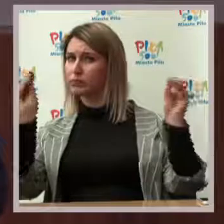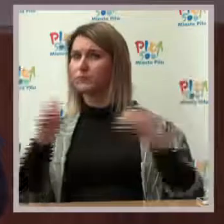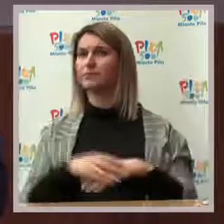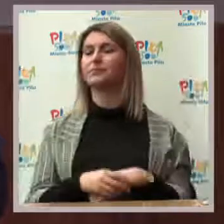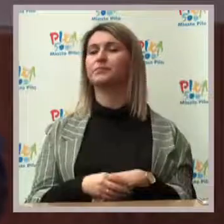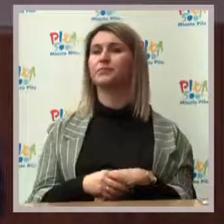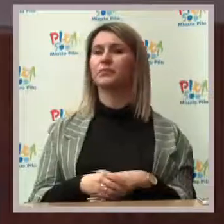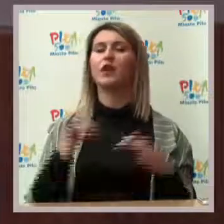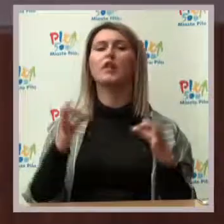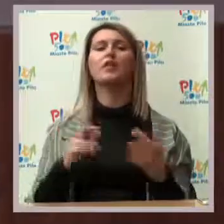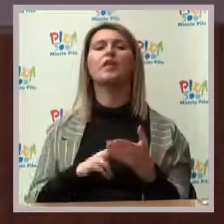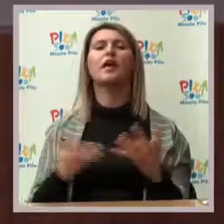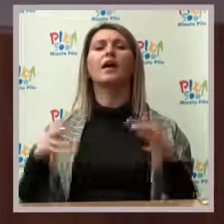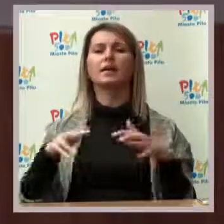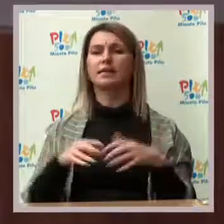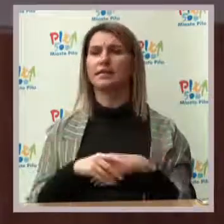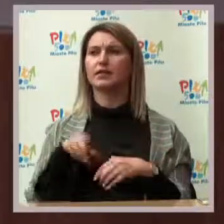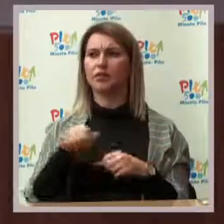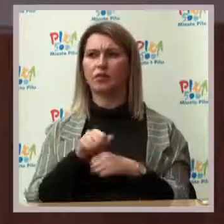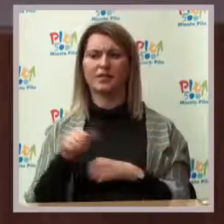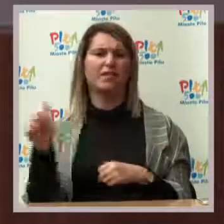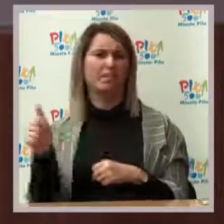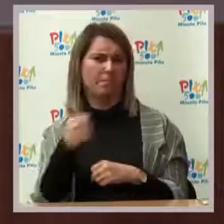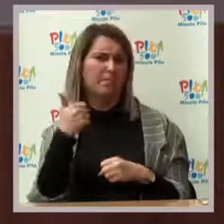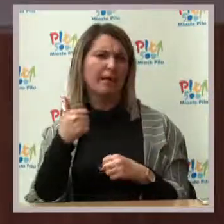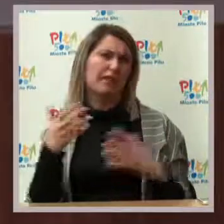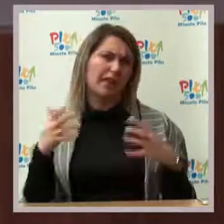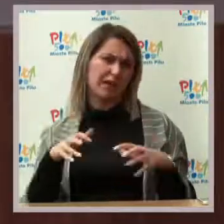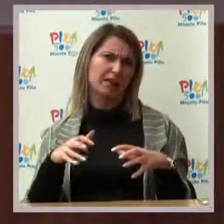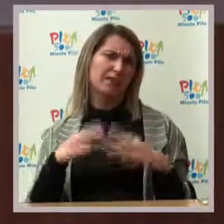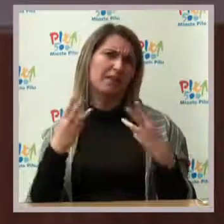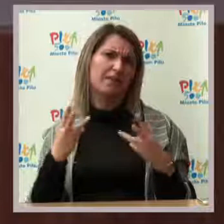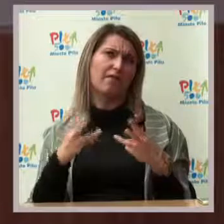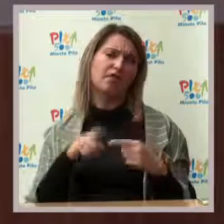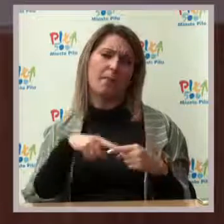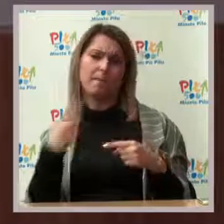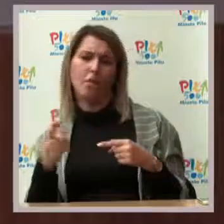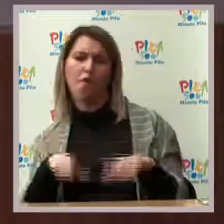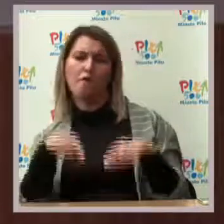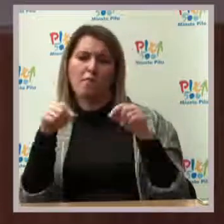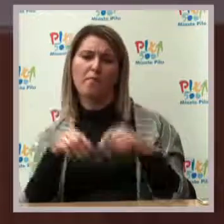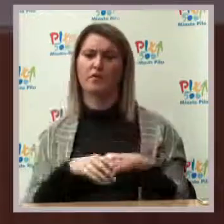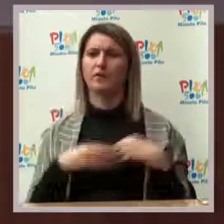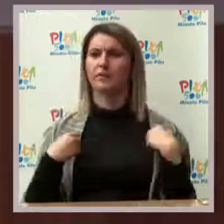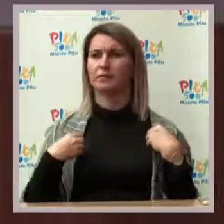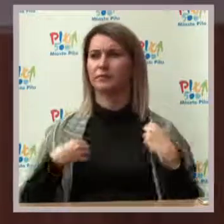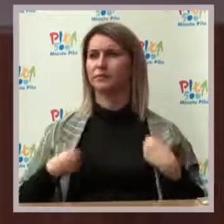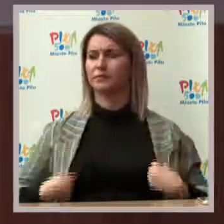Dzisiaj zresztą na sesji, to jest pierwsza sesja taka merytoryczna po wyborach wewnętrznych, które się